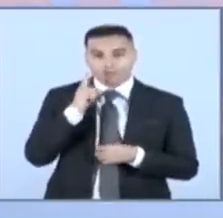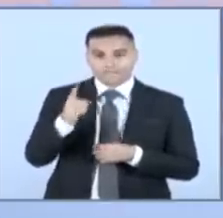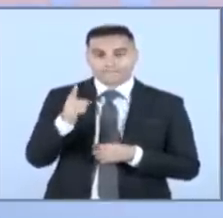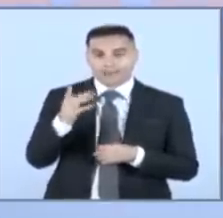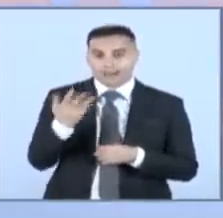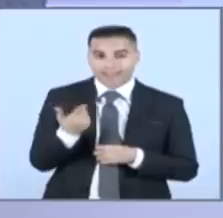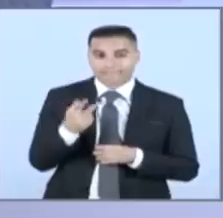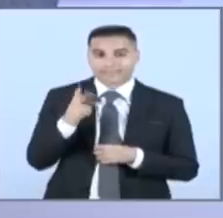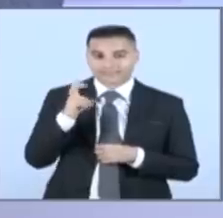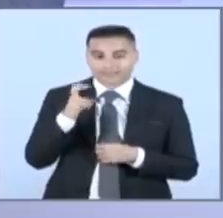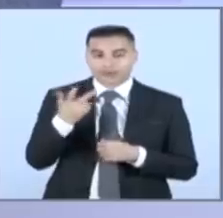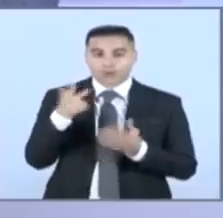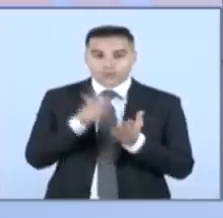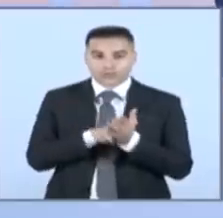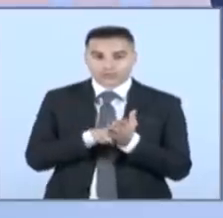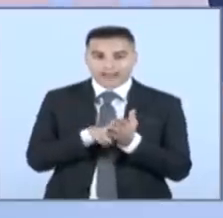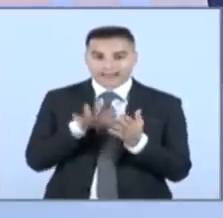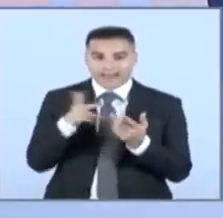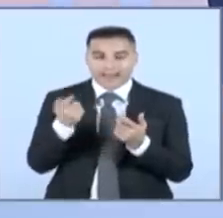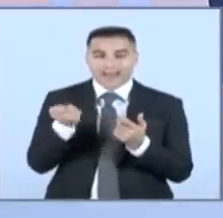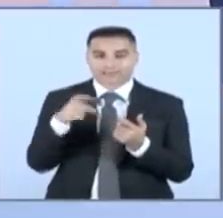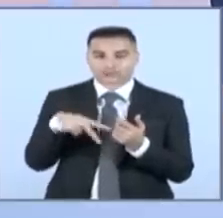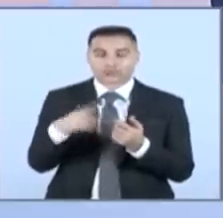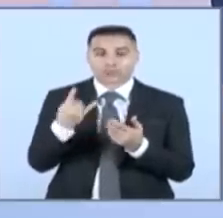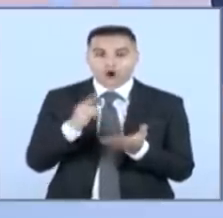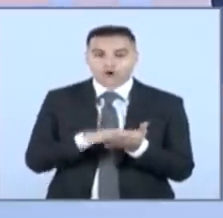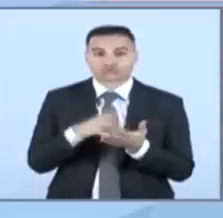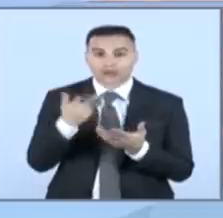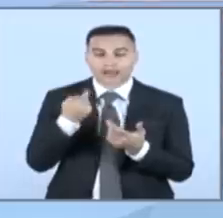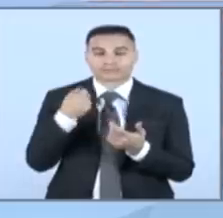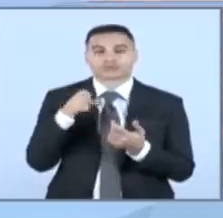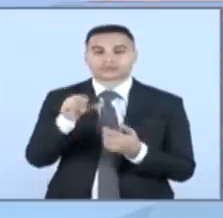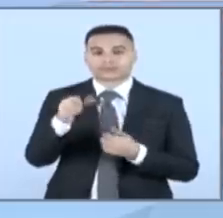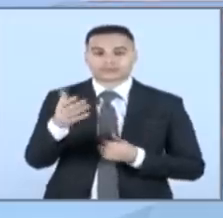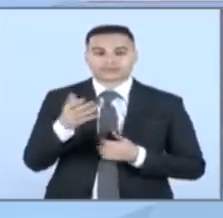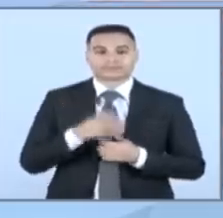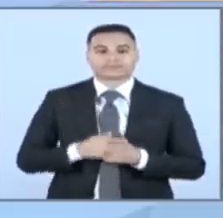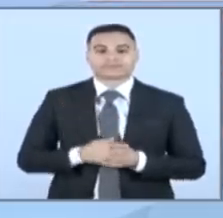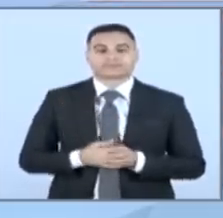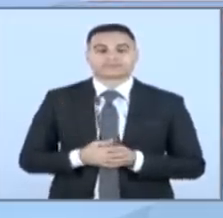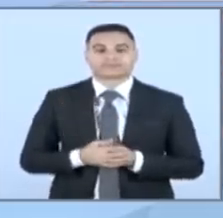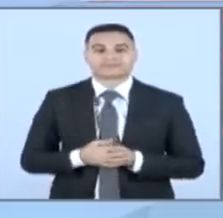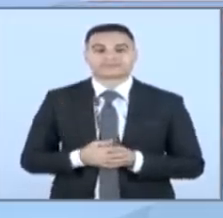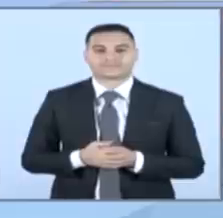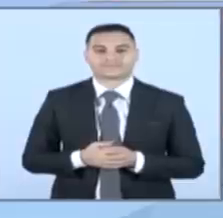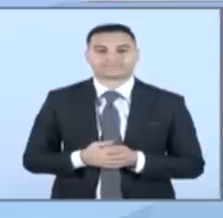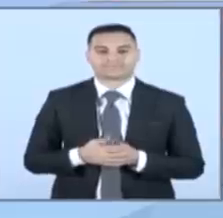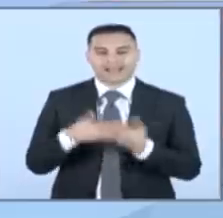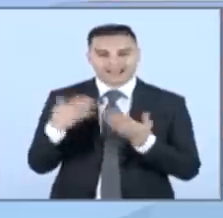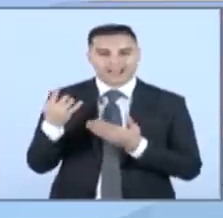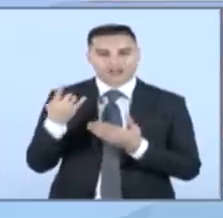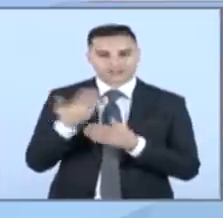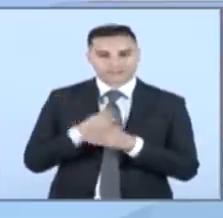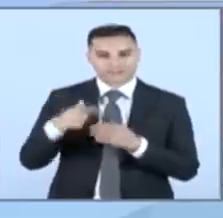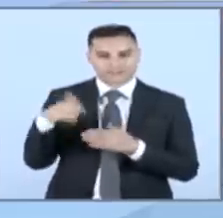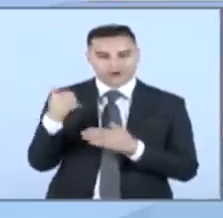منال كنت كام؟ 70. 70 وثلاث اجابات صح 15. و10 نقط هديه من اسر